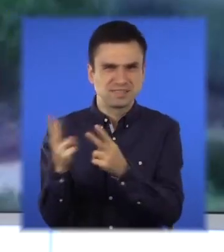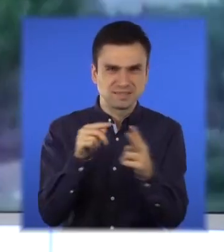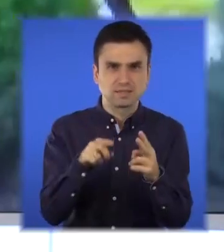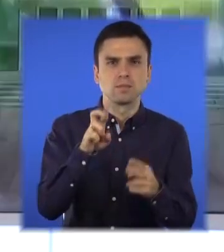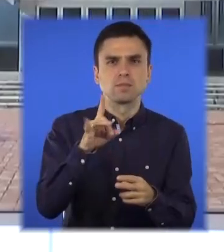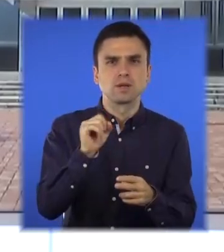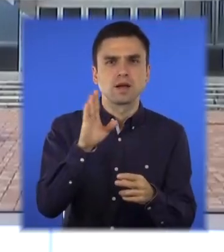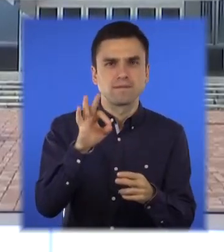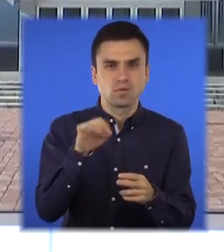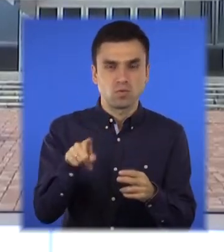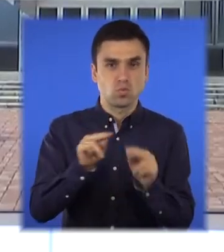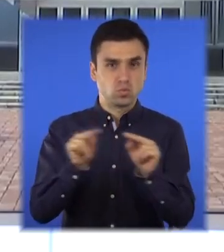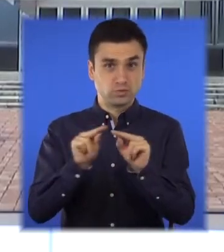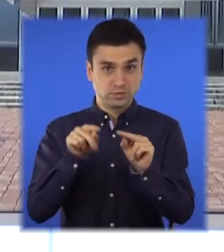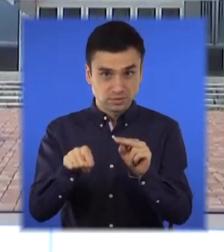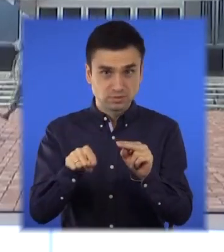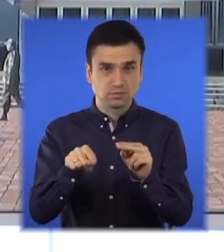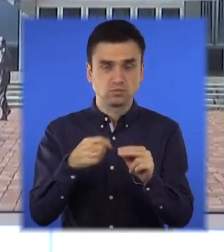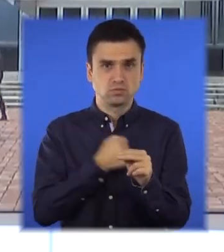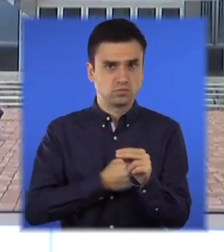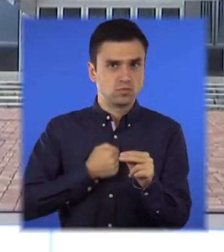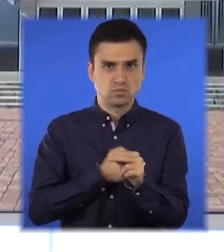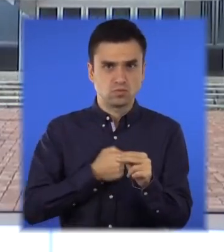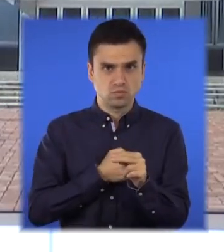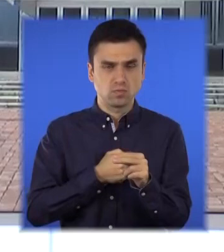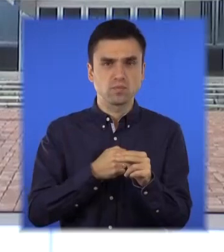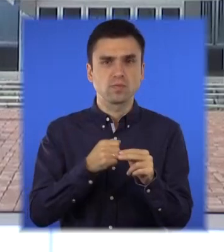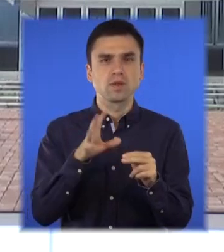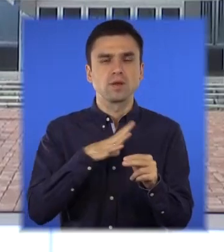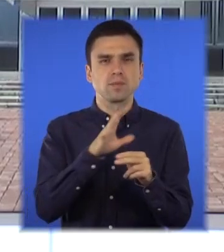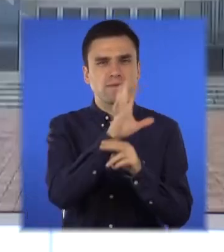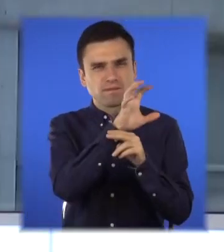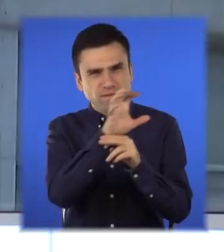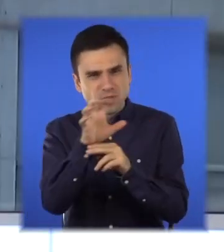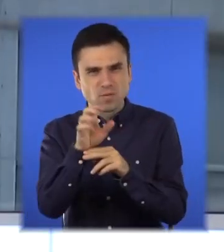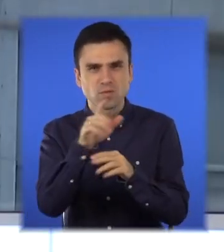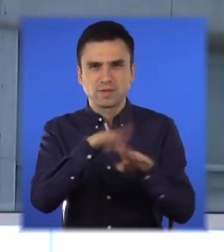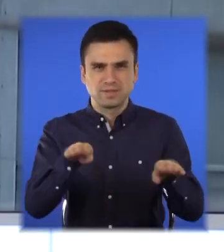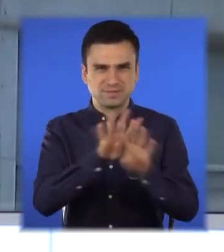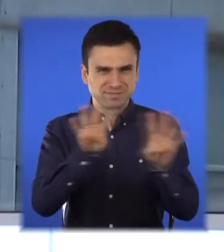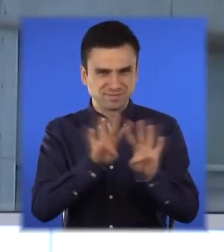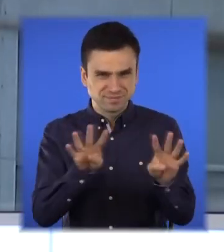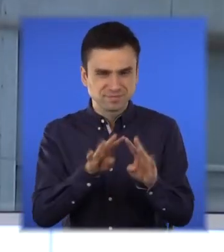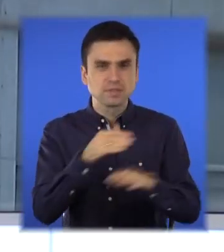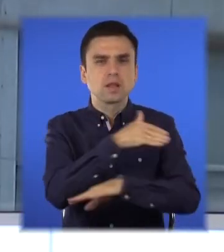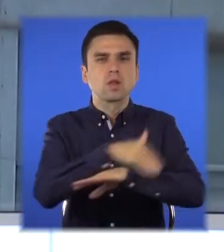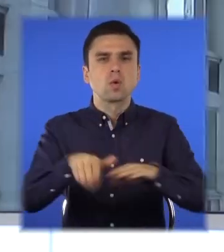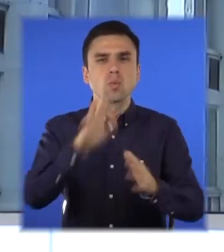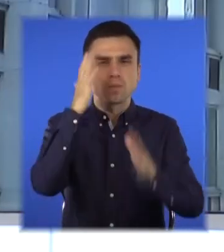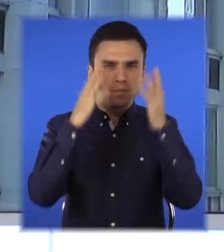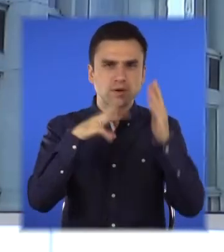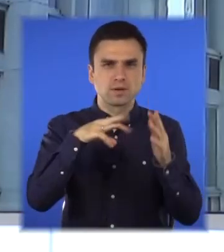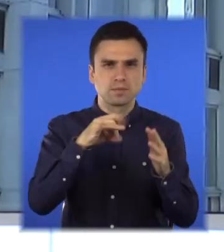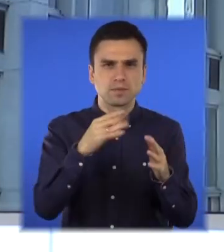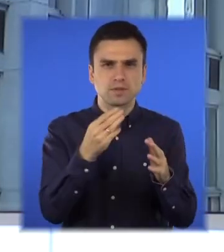очевидців, жінка під час фотосесії малечі в парку Мершавцева відштовхнула хлопчика та почала на нього нецензурно